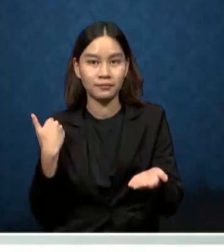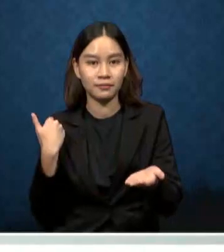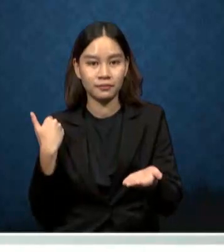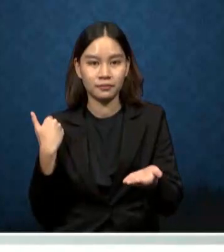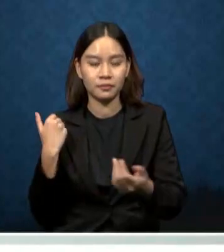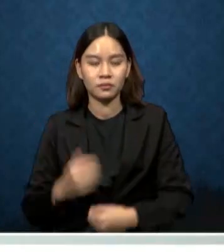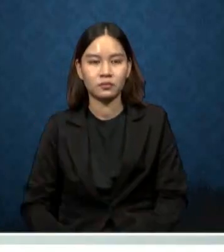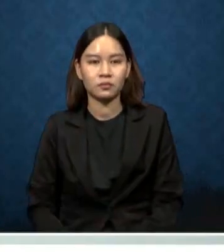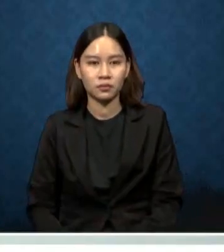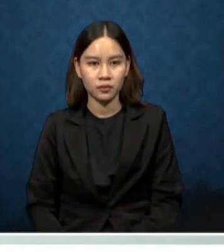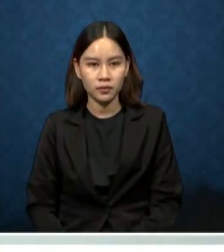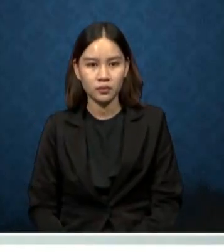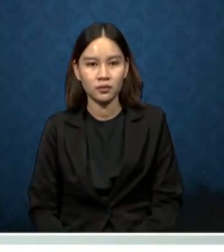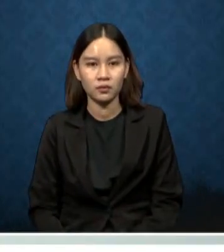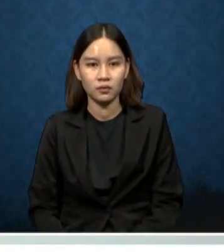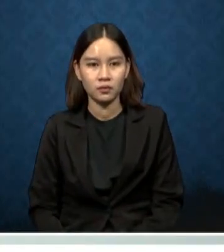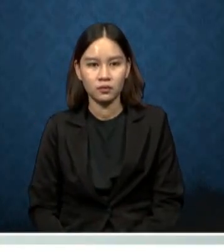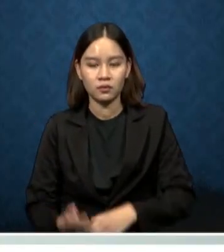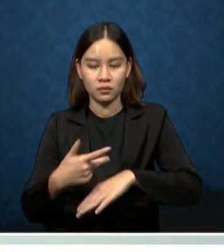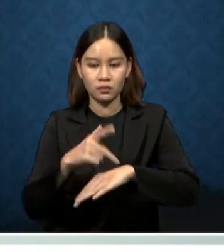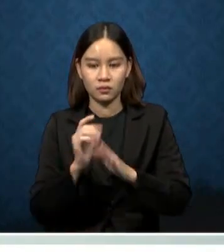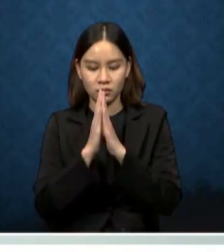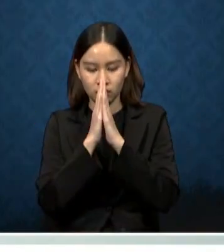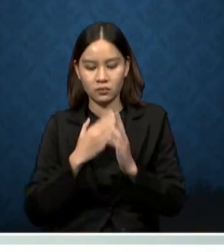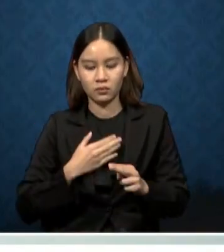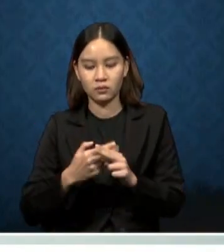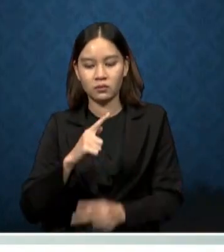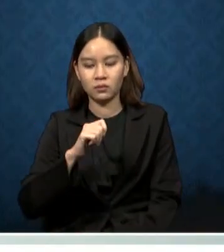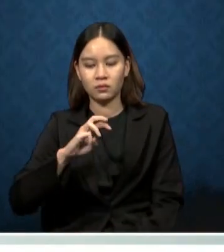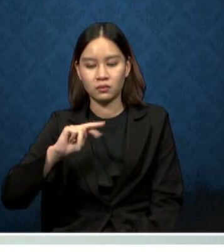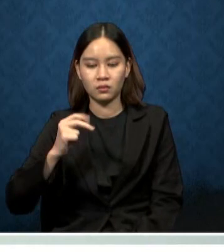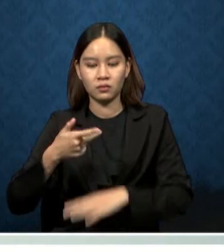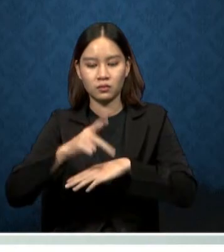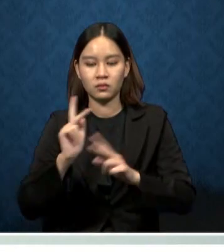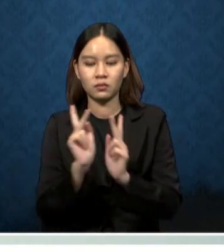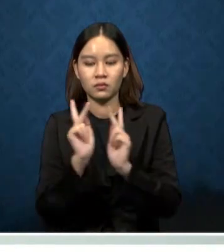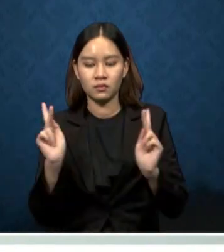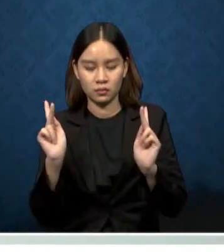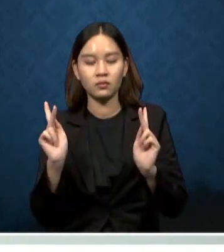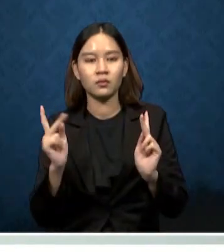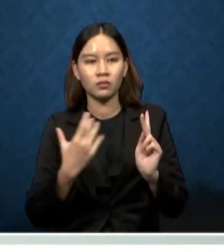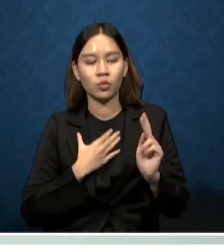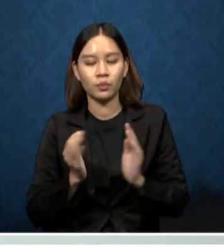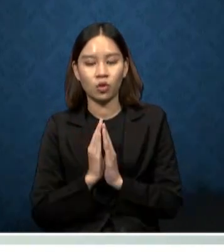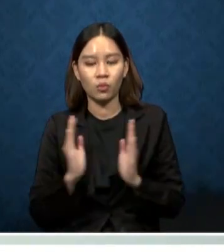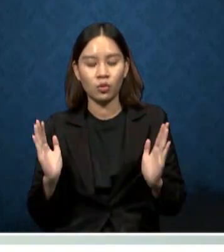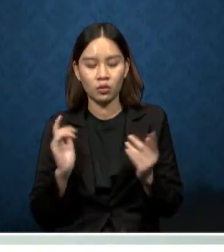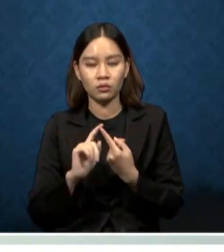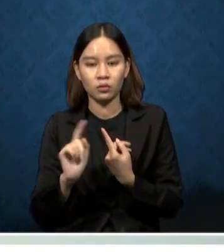ขคุณ